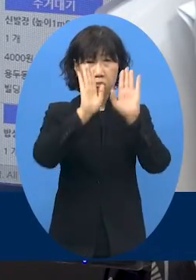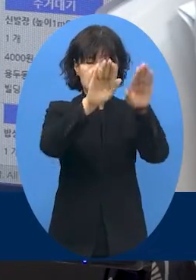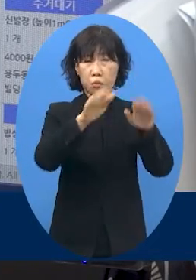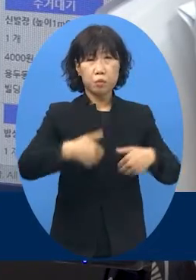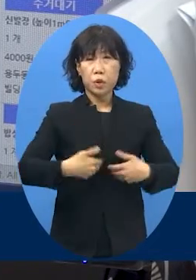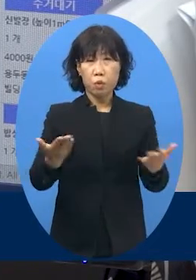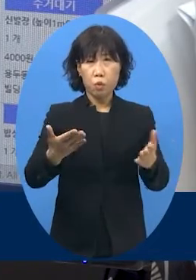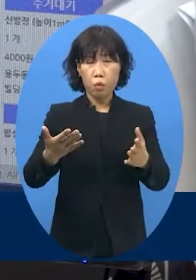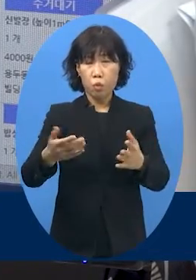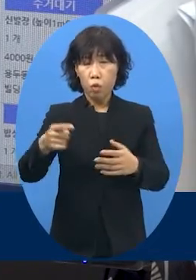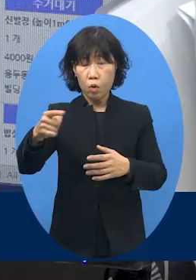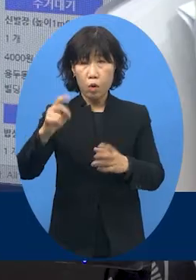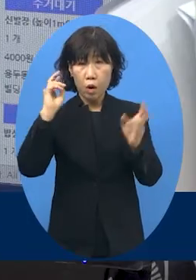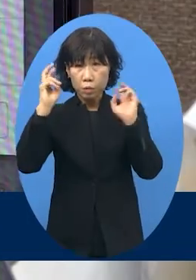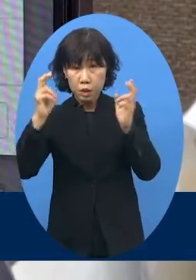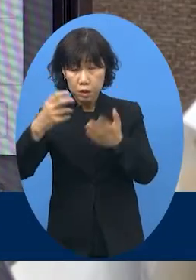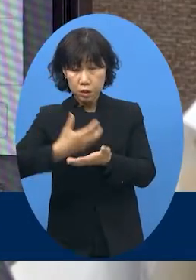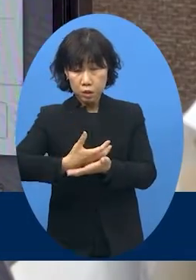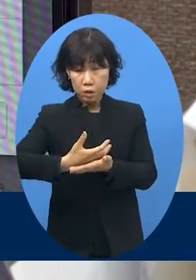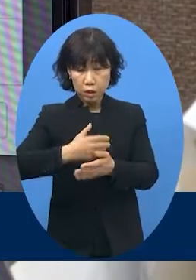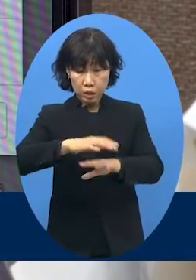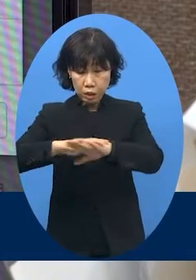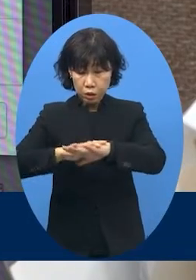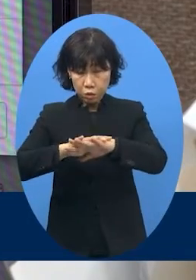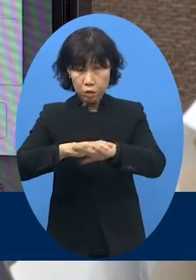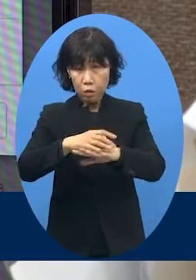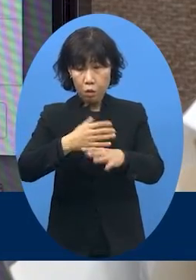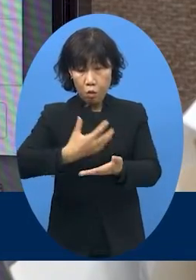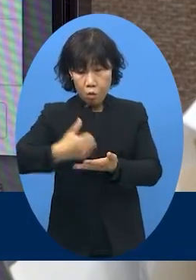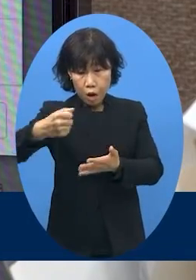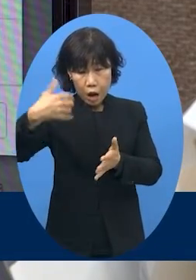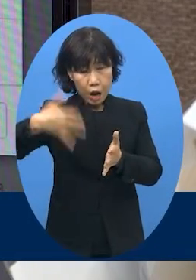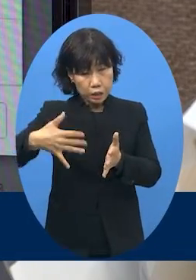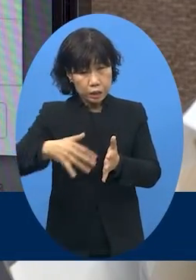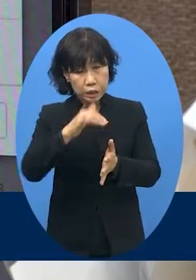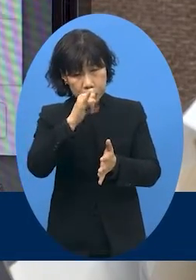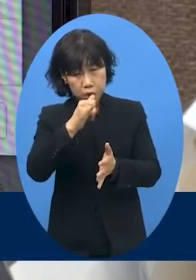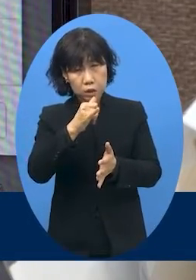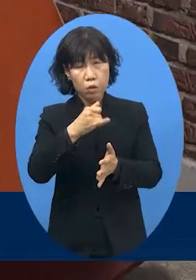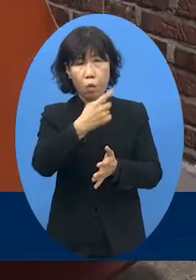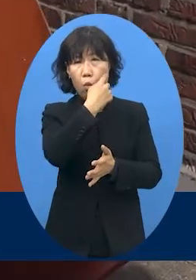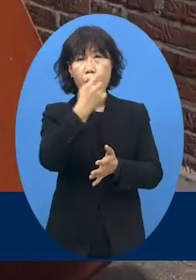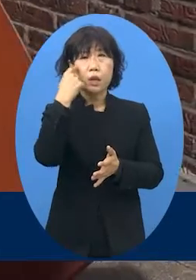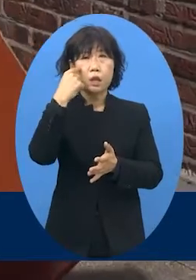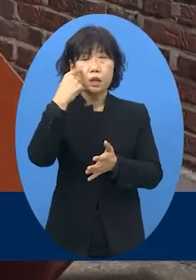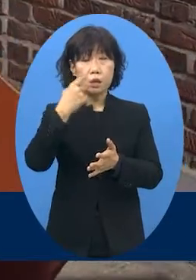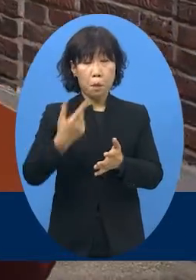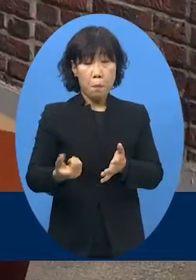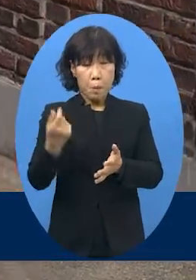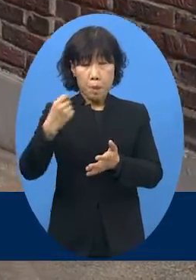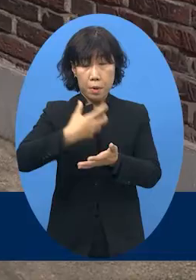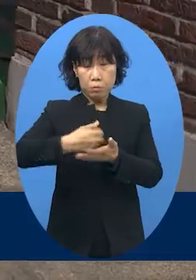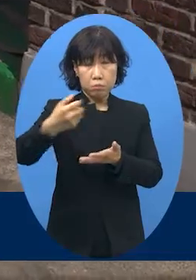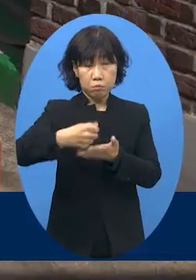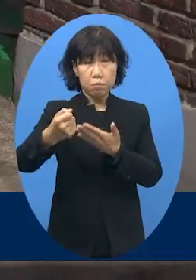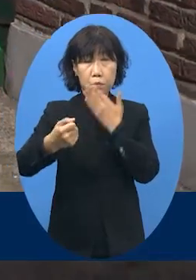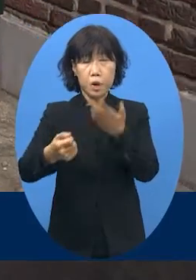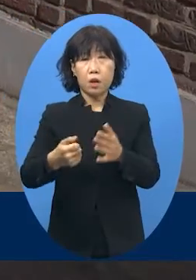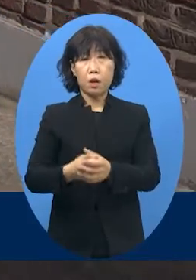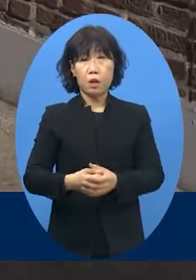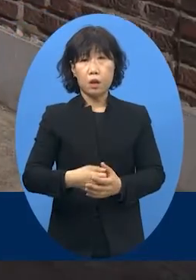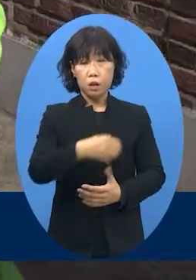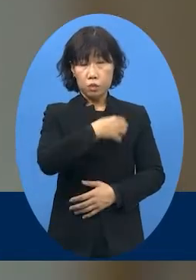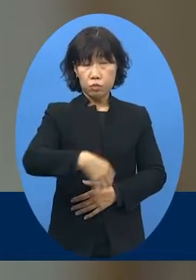폐기물 지도를 통해 미수거 폐기물을 모니터링할 수 있어 빠른 수거가 가능한 시스템입니다 유덕열